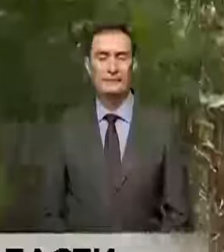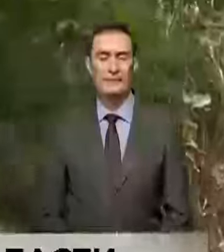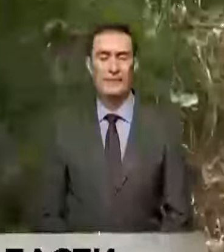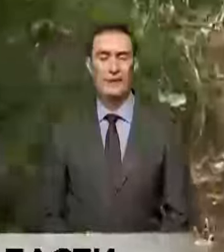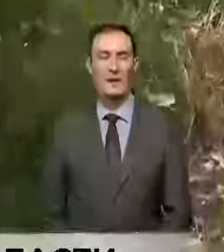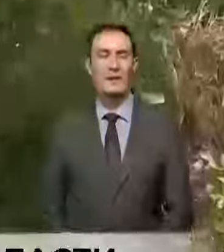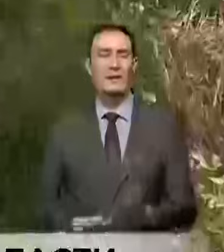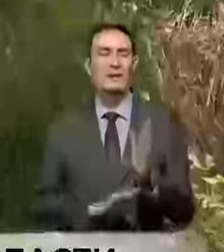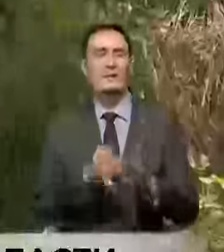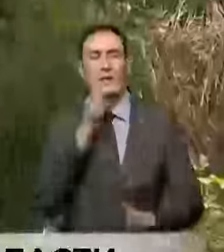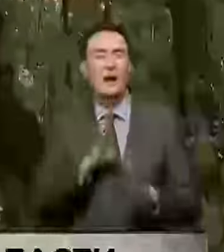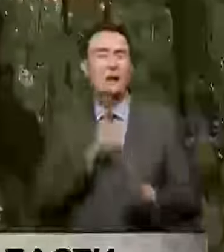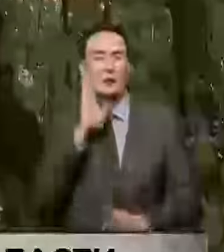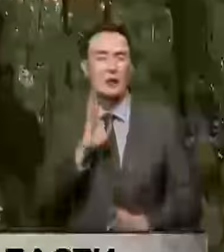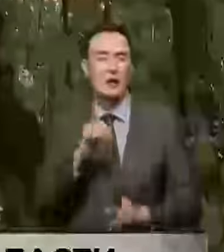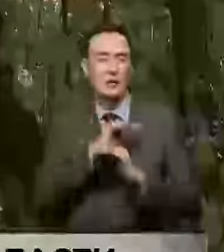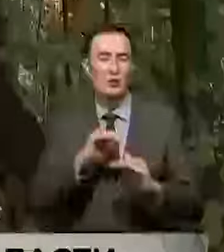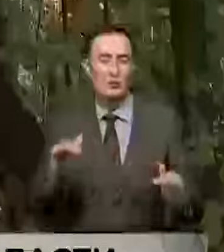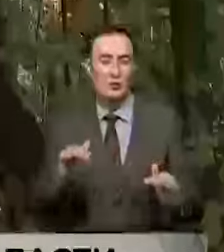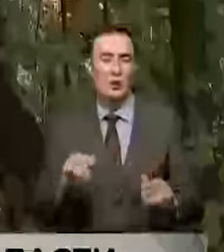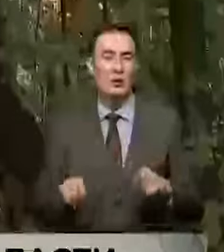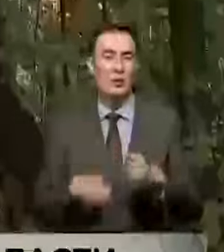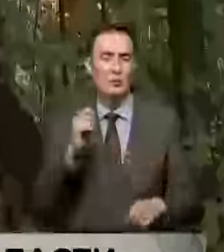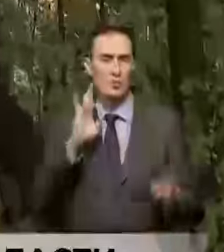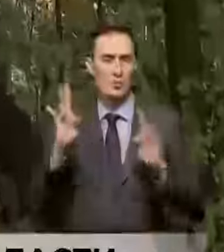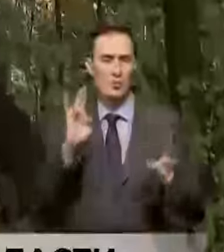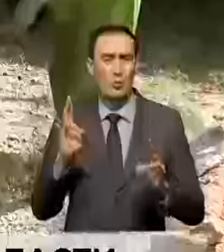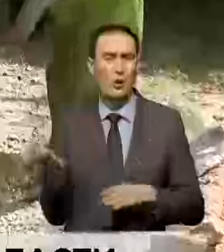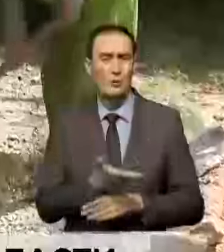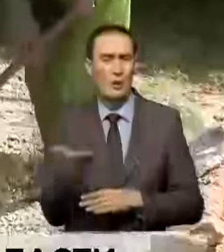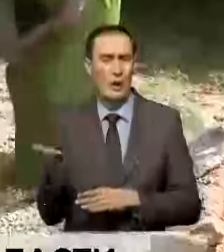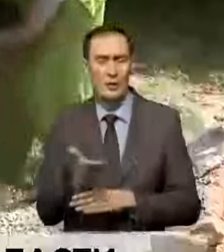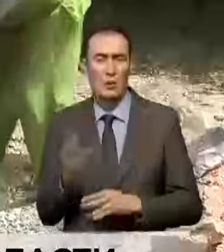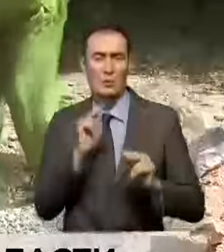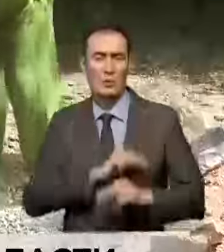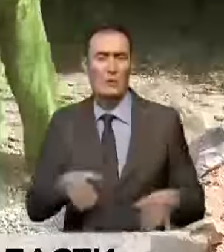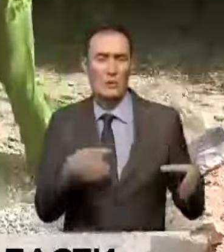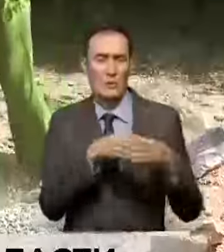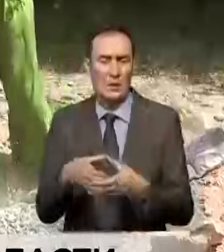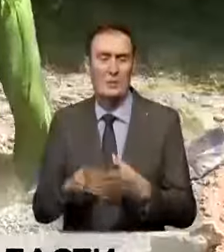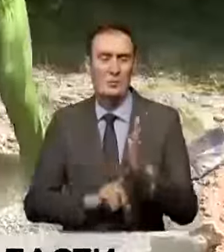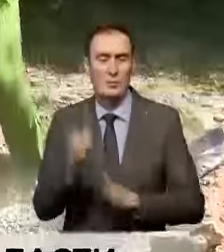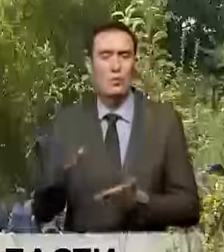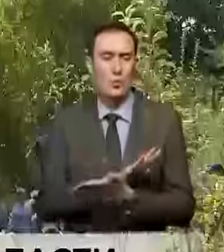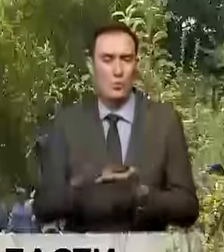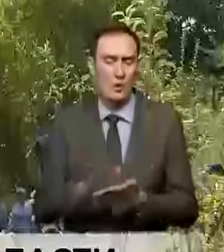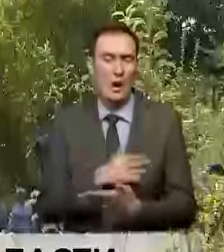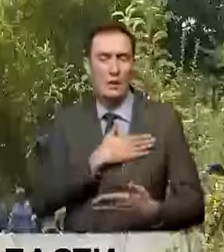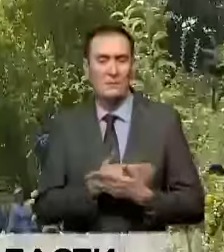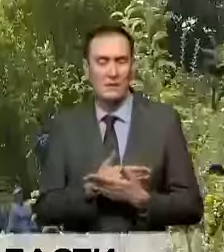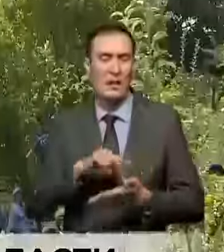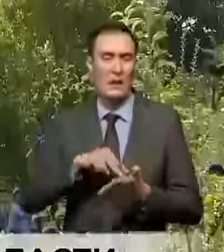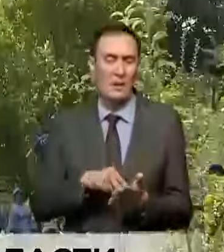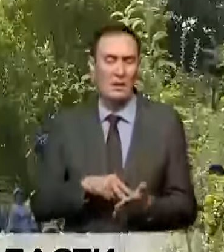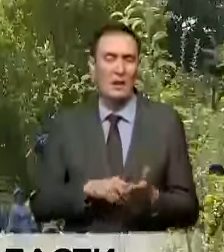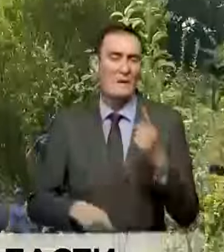С раннего утра привычную тишину этого места нарушил гул газонокосилки. Трудовой десант приступил к уборке. Экоактивисты